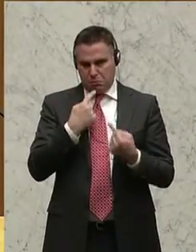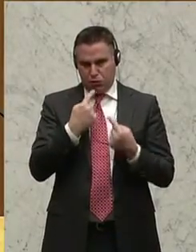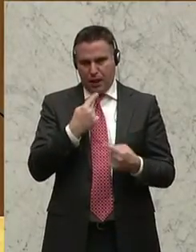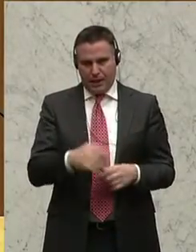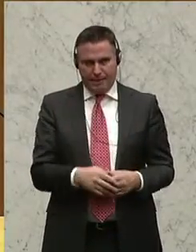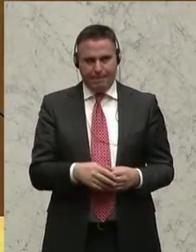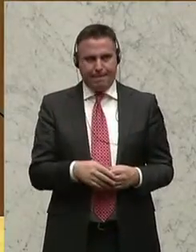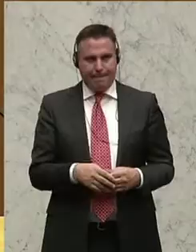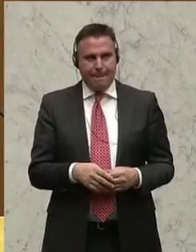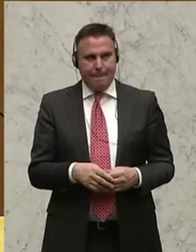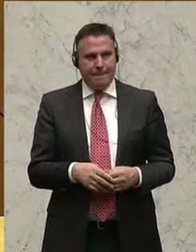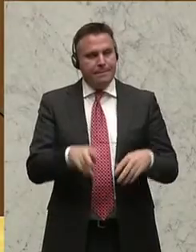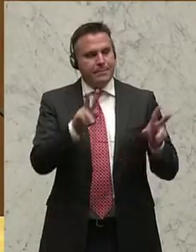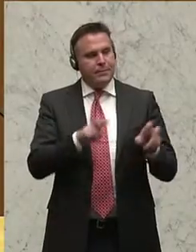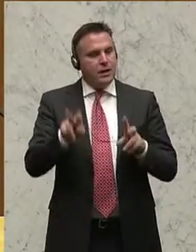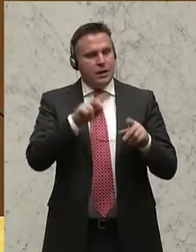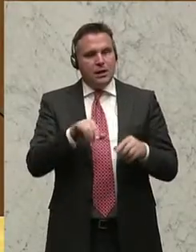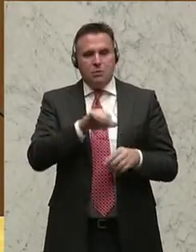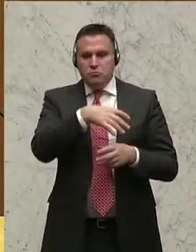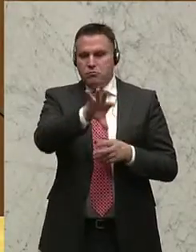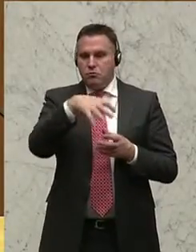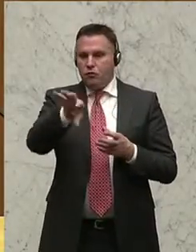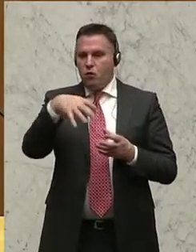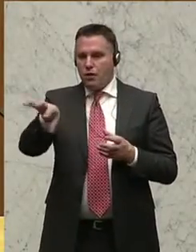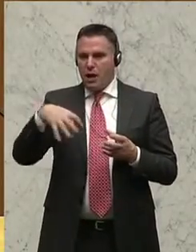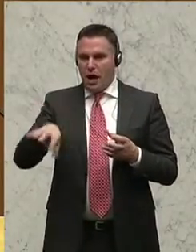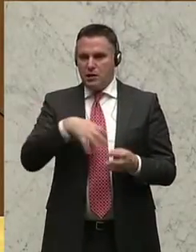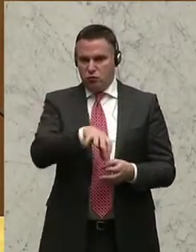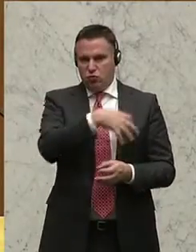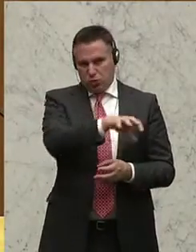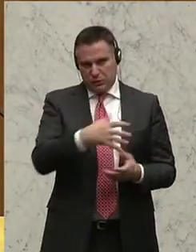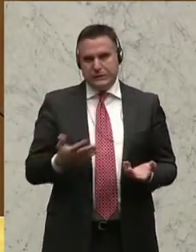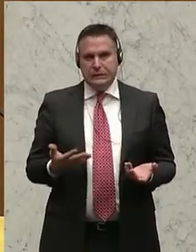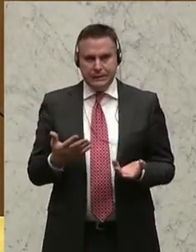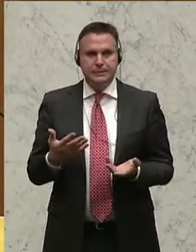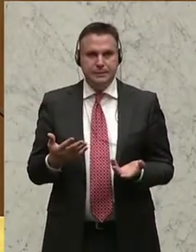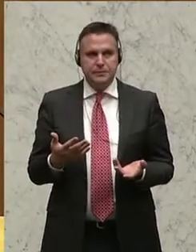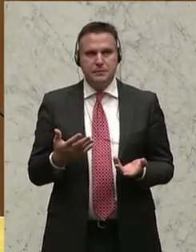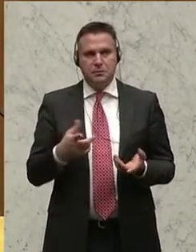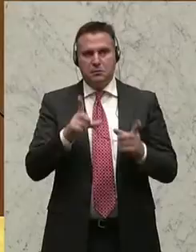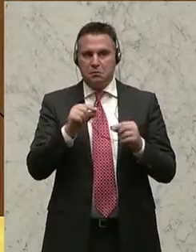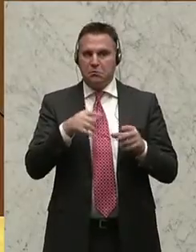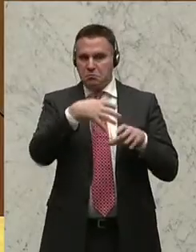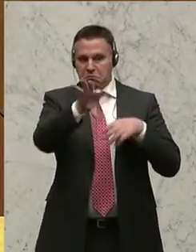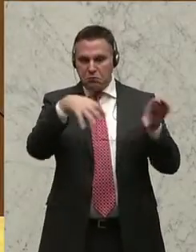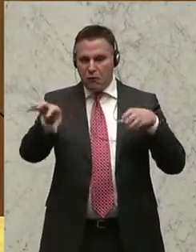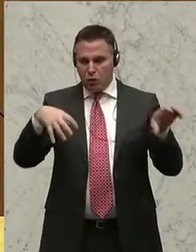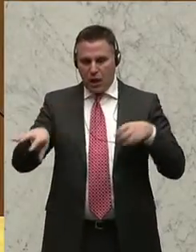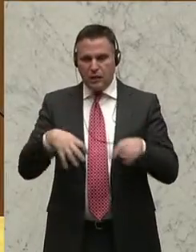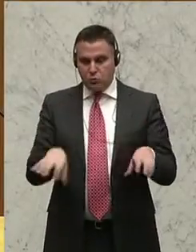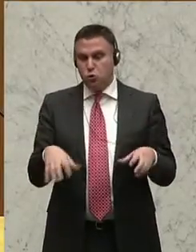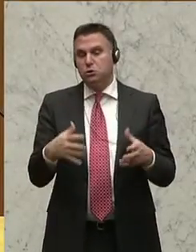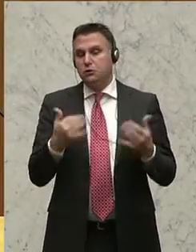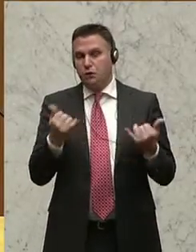Es geht letztlich um das Thema Föderalismus in Österreich, wobei ich immer dazu sage, um den Föderalismus in Österreich zu bewerten,